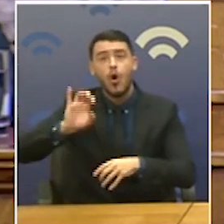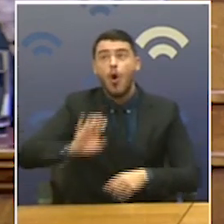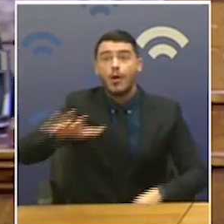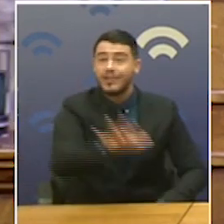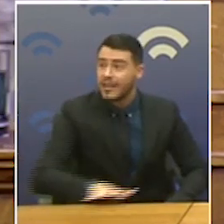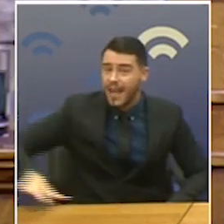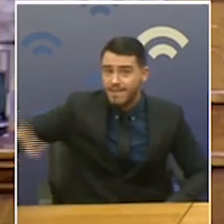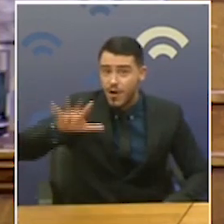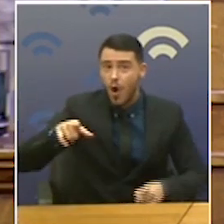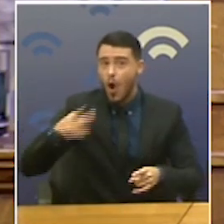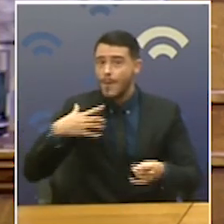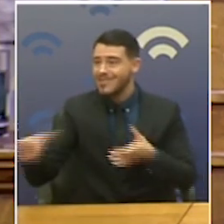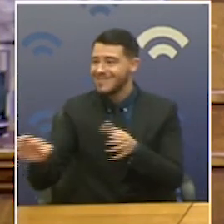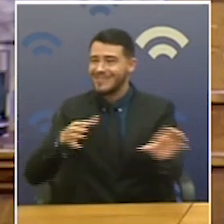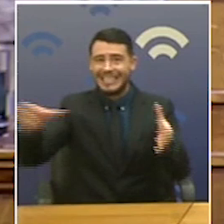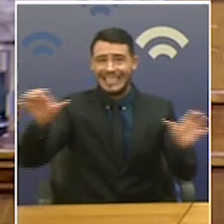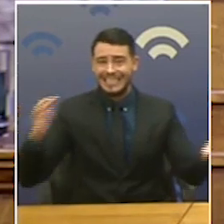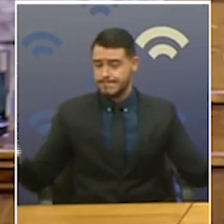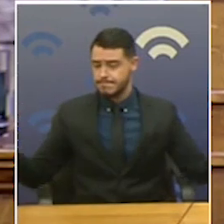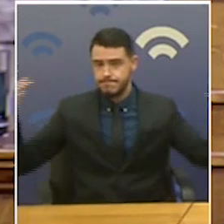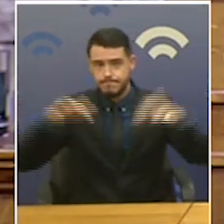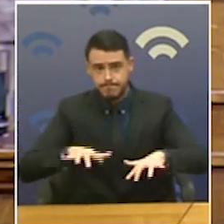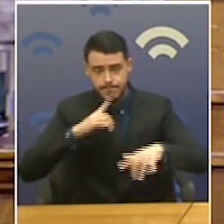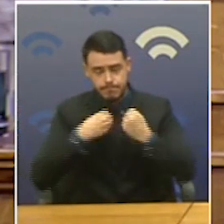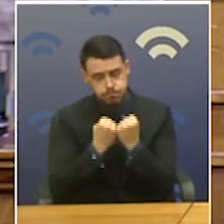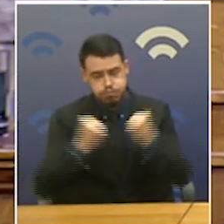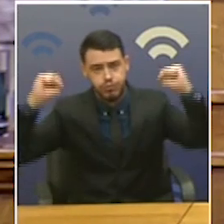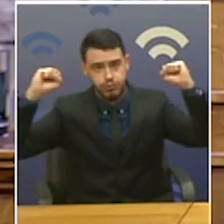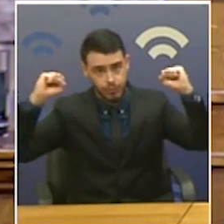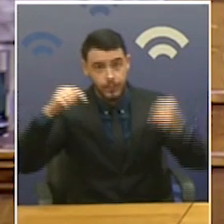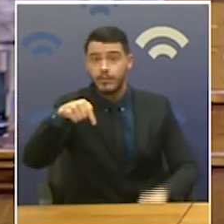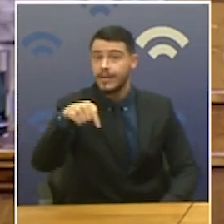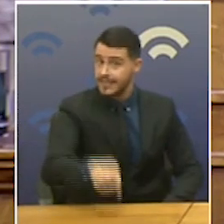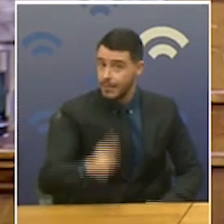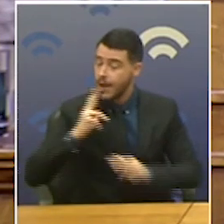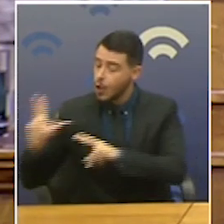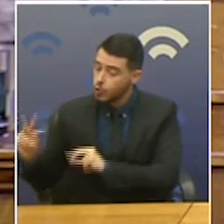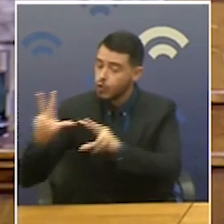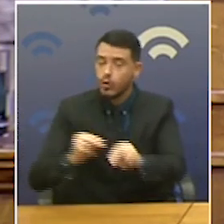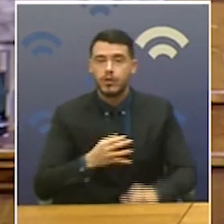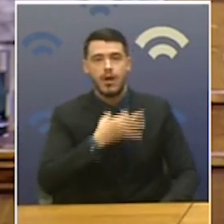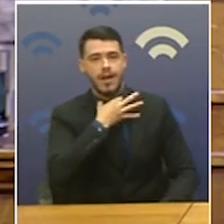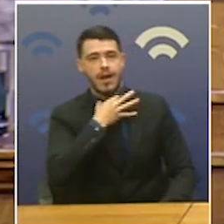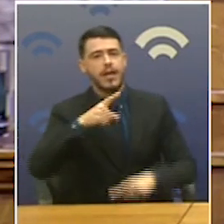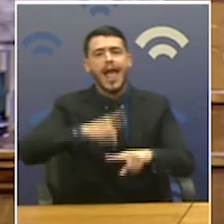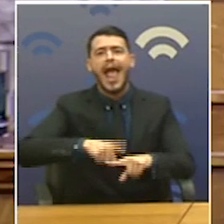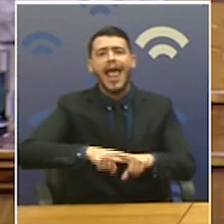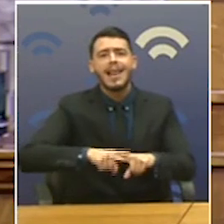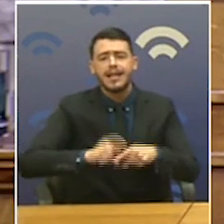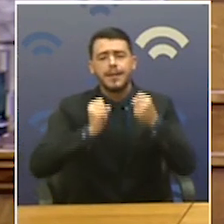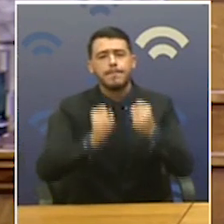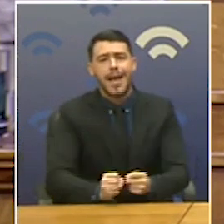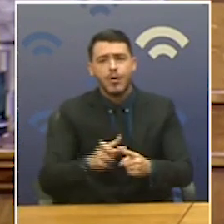Σήμερα έχουμε ανάγκη από έναν διαφορετικό Ιερό Λόχο. Από τους Έλληνες